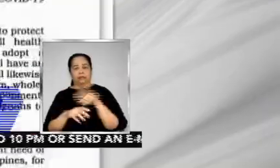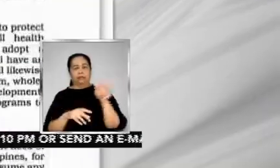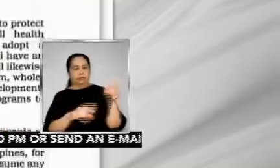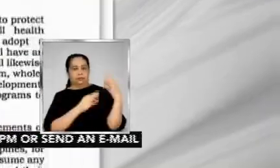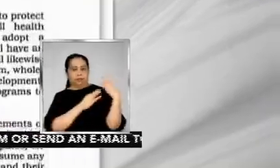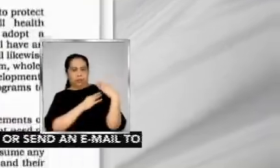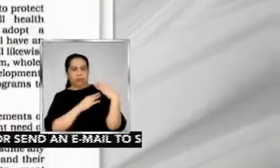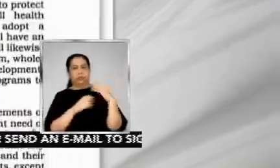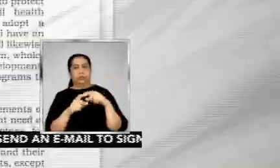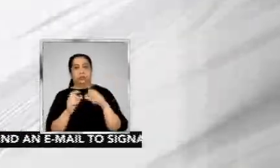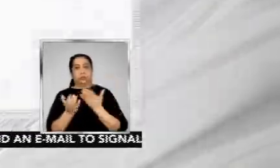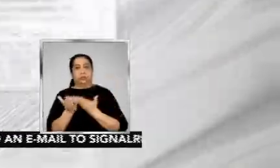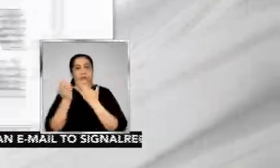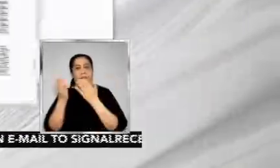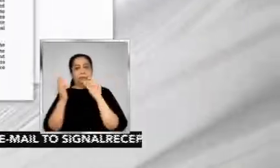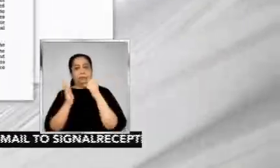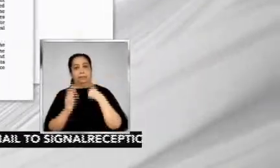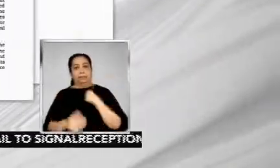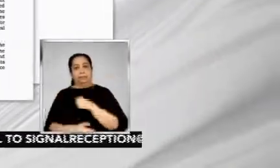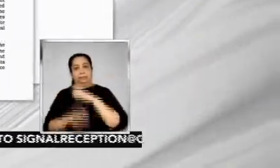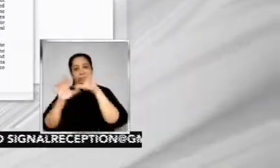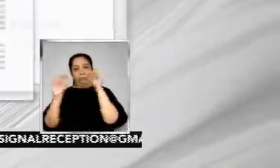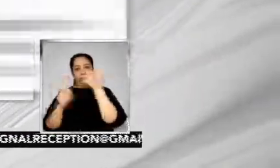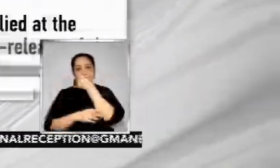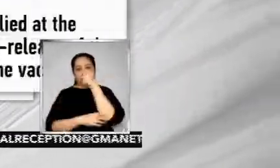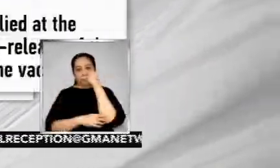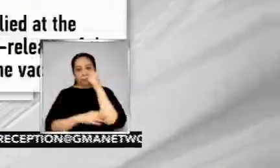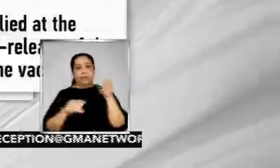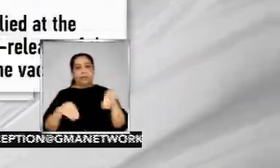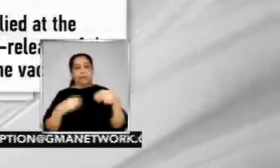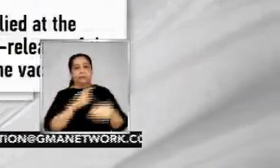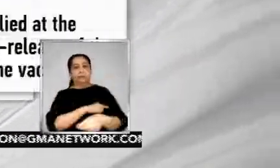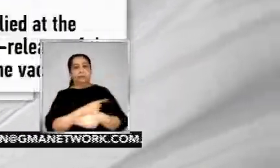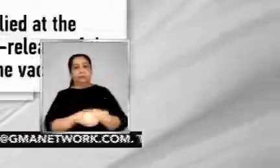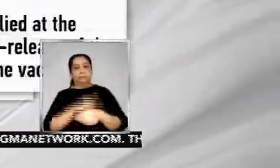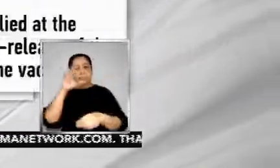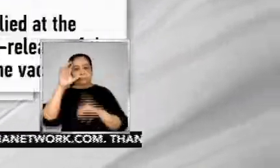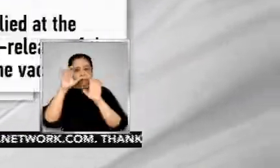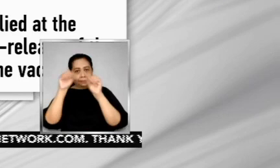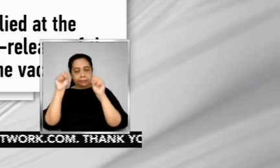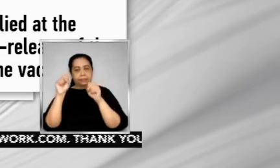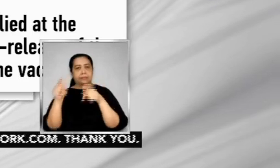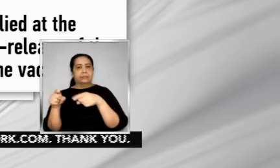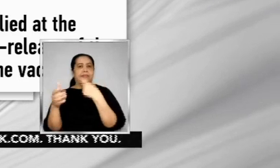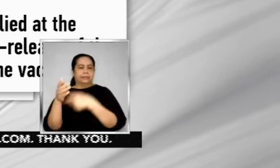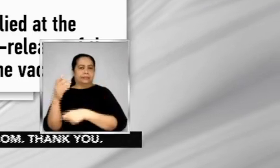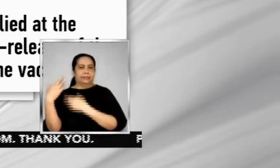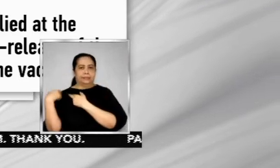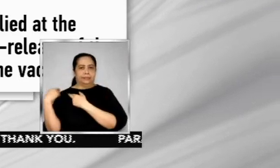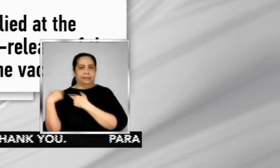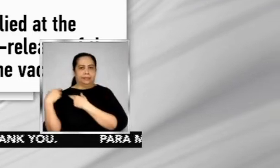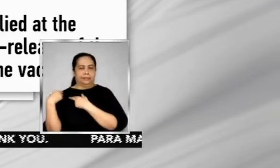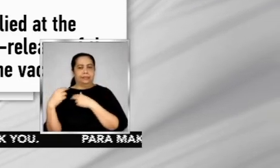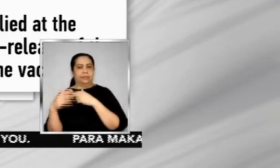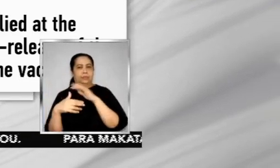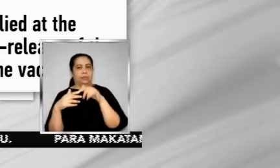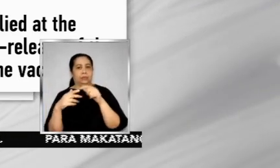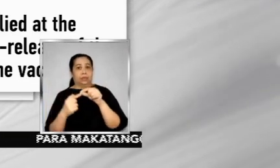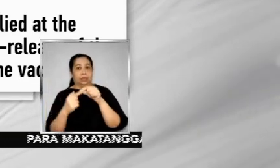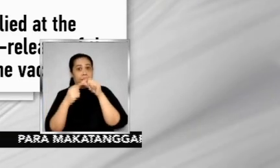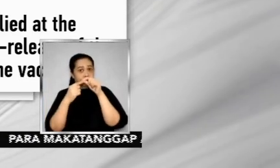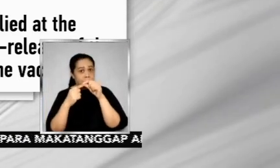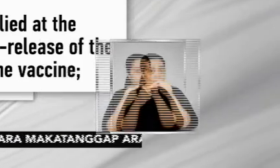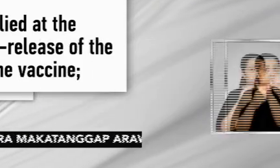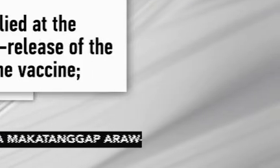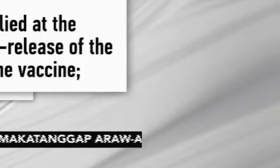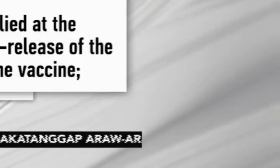si Senate President Tito Soto bibigyan kapangyarihan ang Pangulo na gobyerno na ang sasalo sa mga vaccine manufacturers maliban na lamang kung may quality